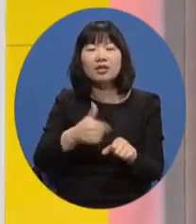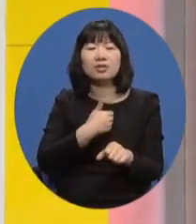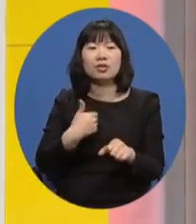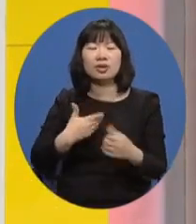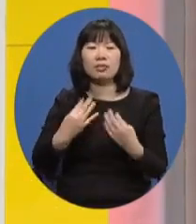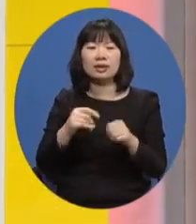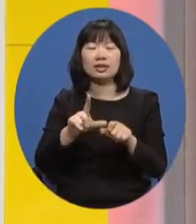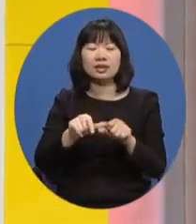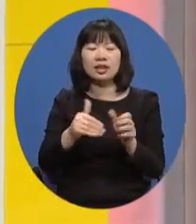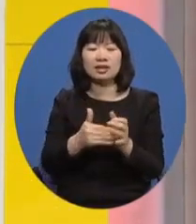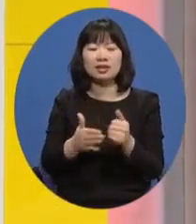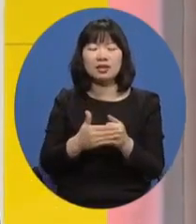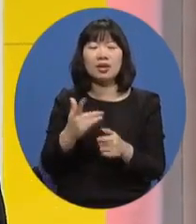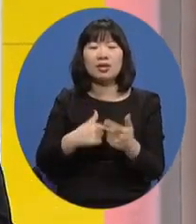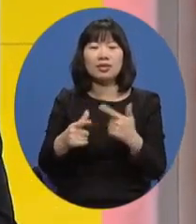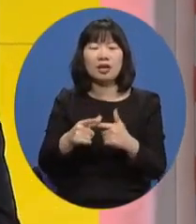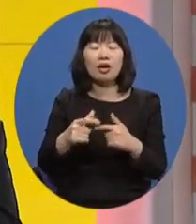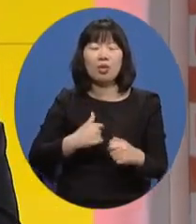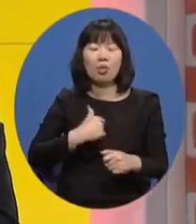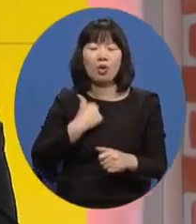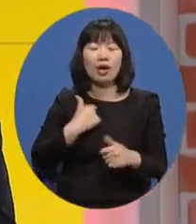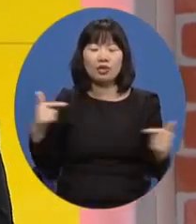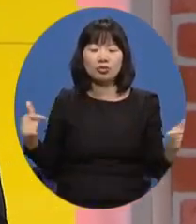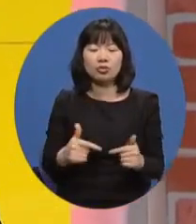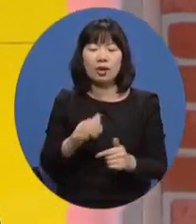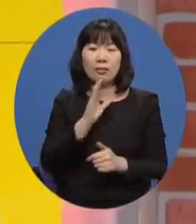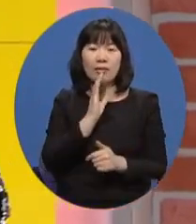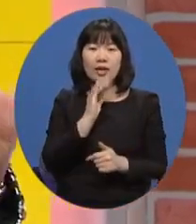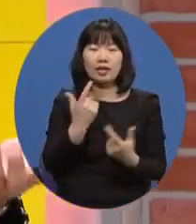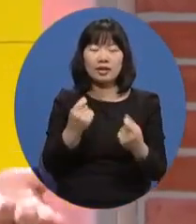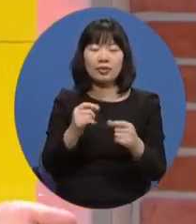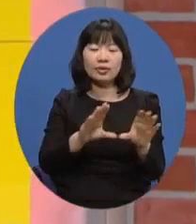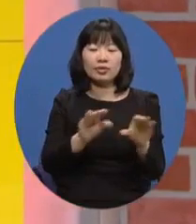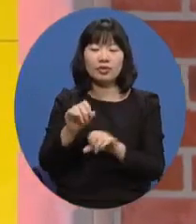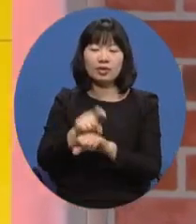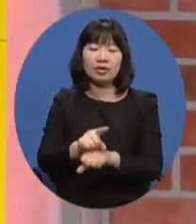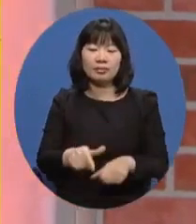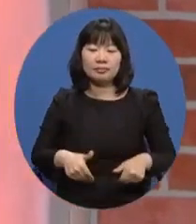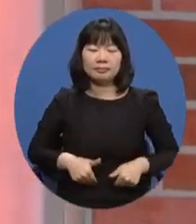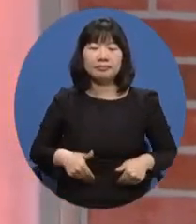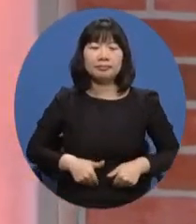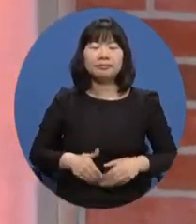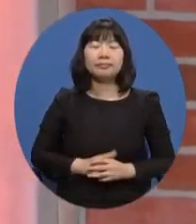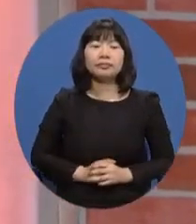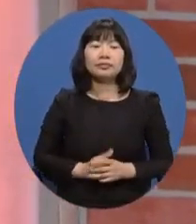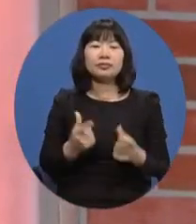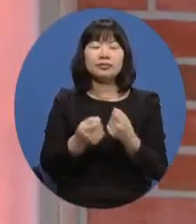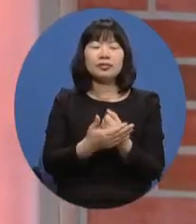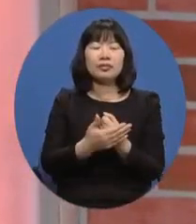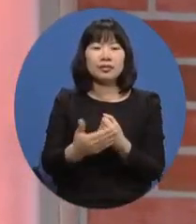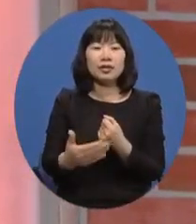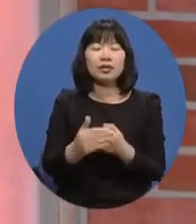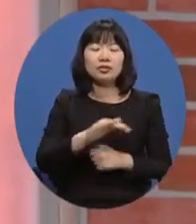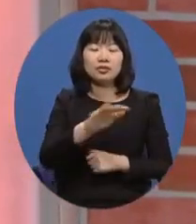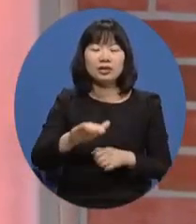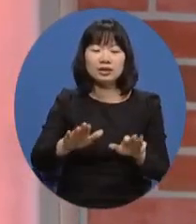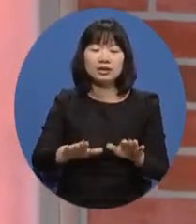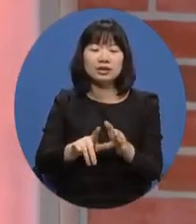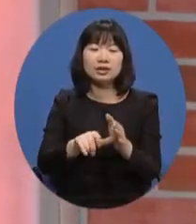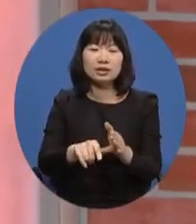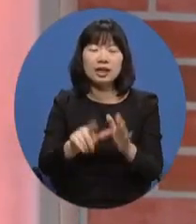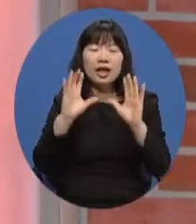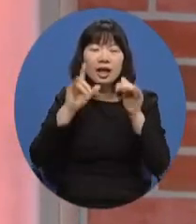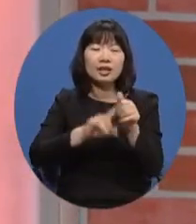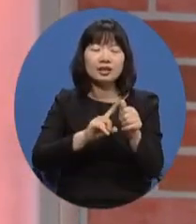여유가 많은 시간이기 때문에 훨씬 화를 덜 내죠. 이제 그런 유연성이 필요하다는 거죠. 그래서 우리가 이 시간에